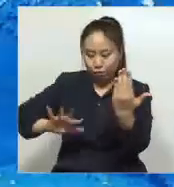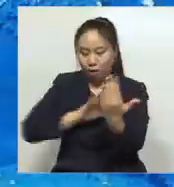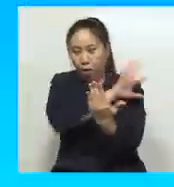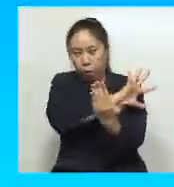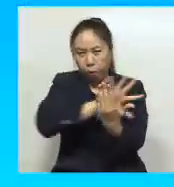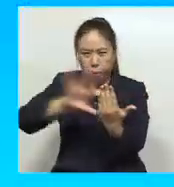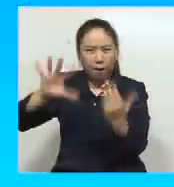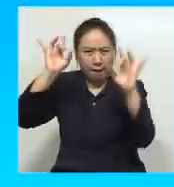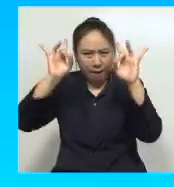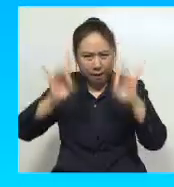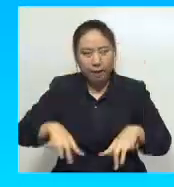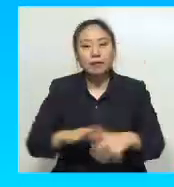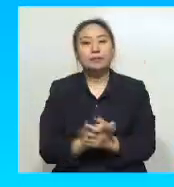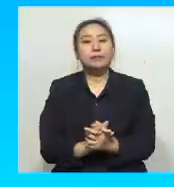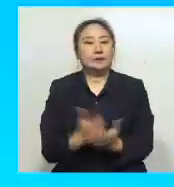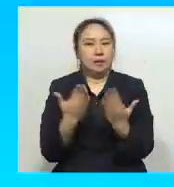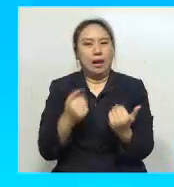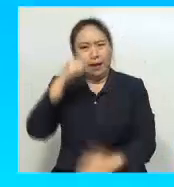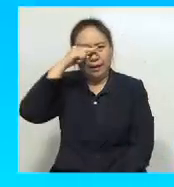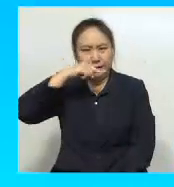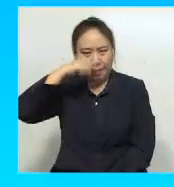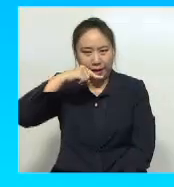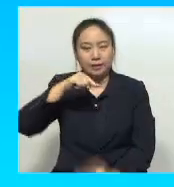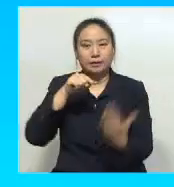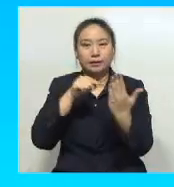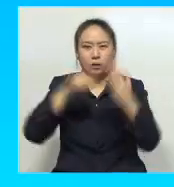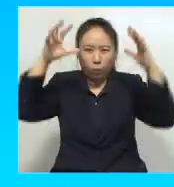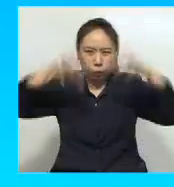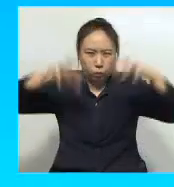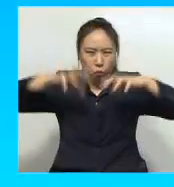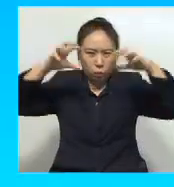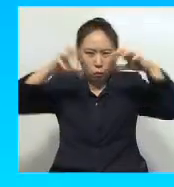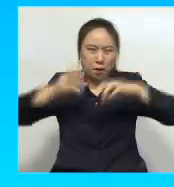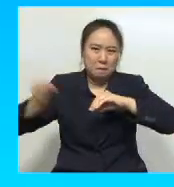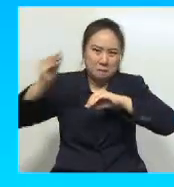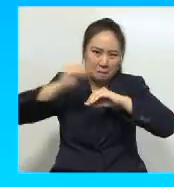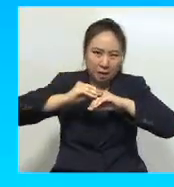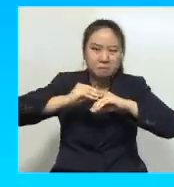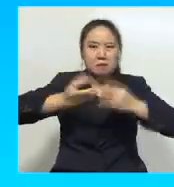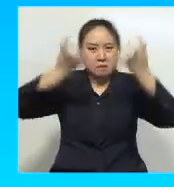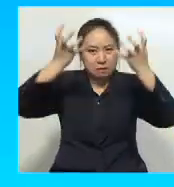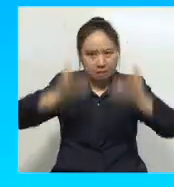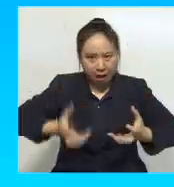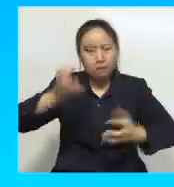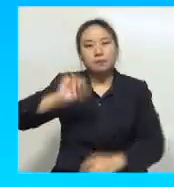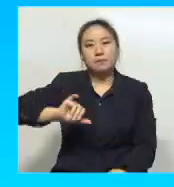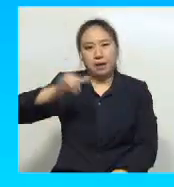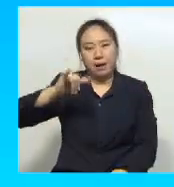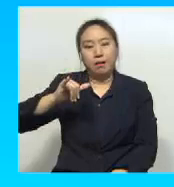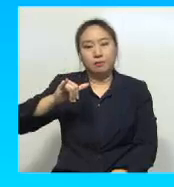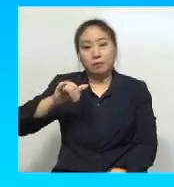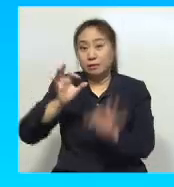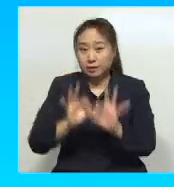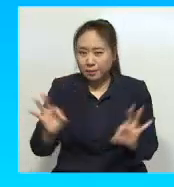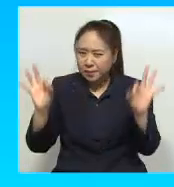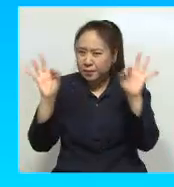แรงขึ้นอย่างต่อเนื่องซึ่งก็จะทำให้ประเทศไทยของเราเนี่ยนะคะมีฝนเพิ่มมากยิ่งขึ้นมีฝนตกหนักบางพื้นที่โดยเฉ